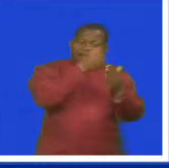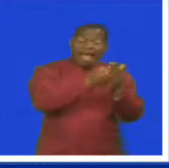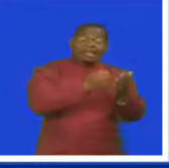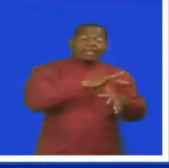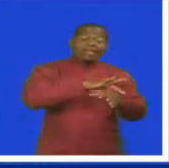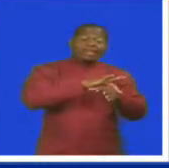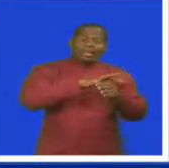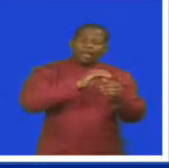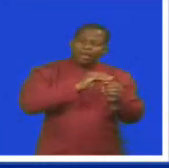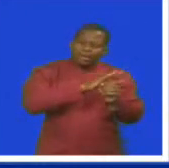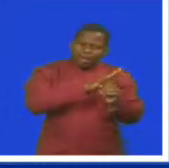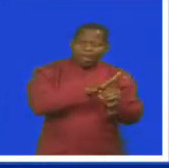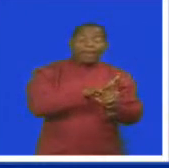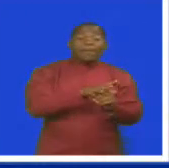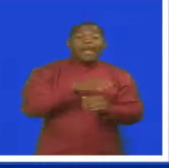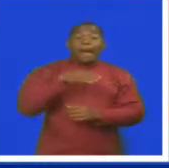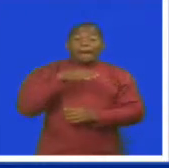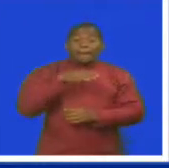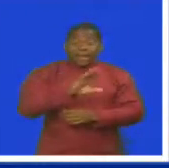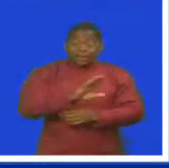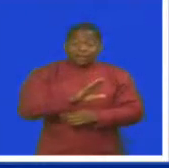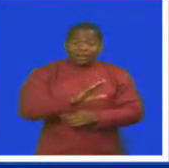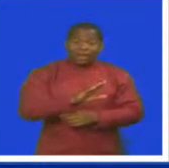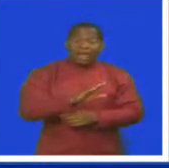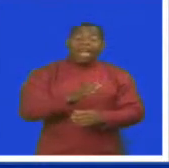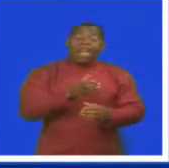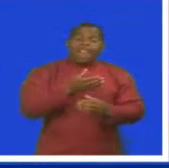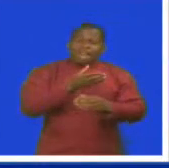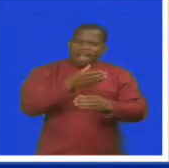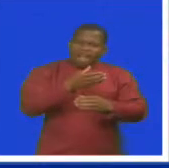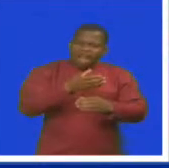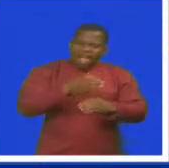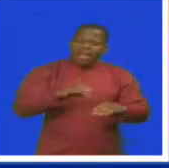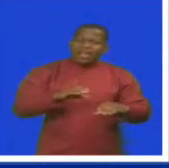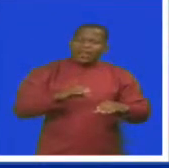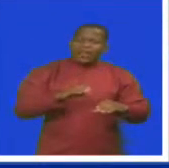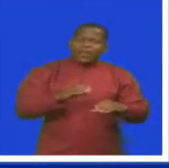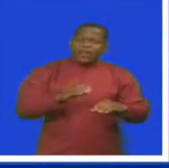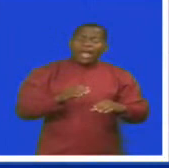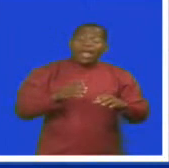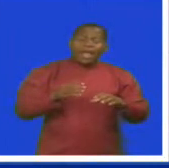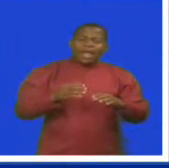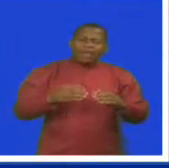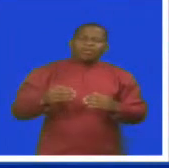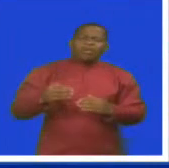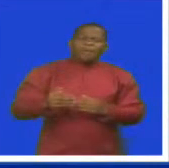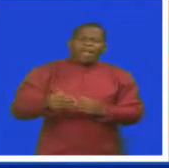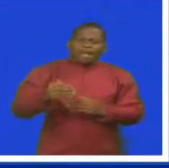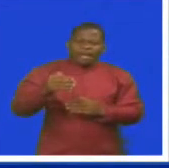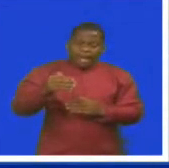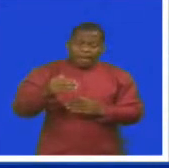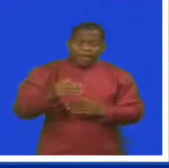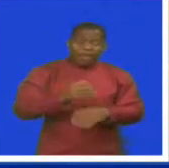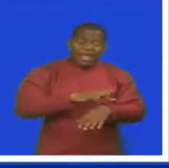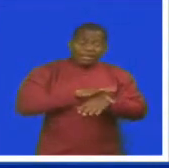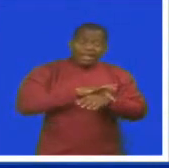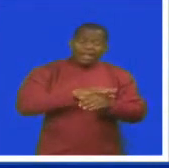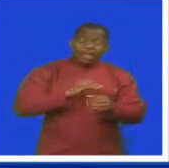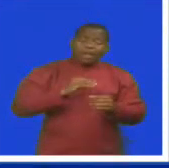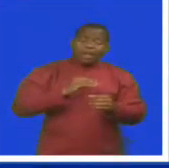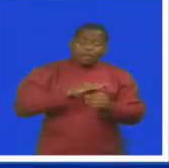awavikela nasekuvikeleni ukuthi live lichubeke libe nekuphetvuka kwawo lo mkhuhlane. Lizinyane ke lithi lo